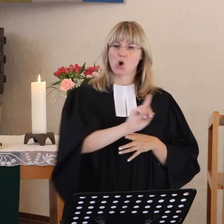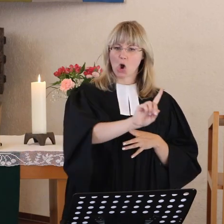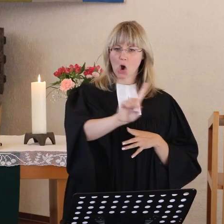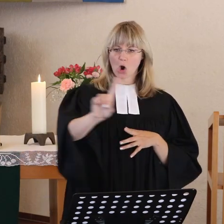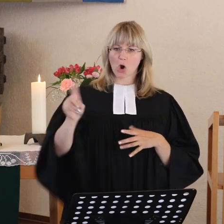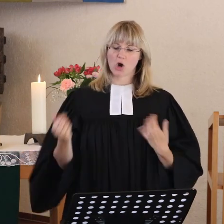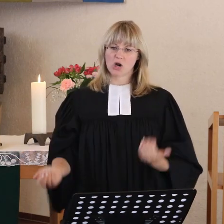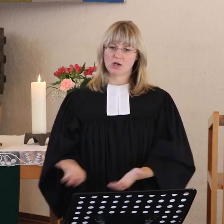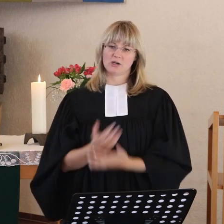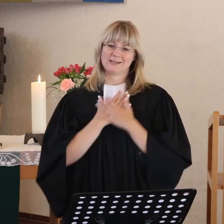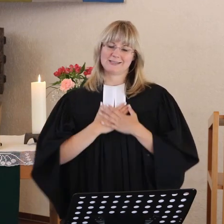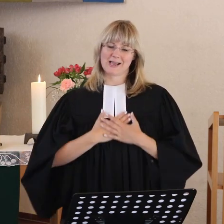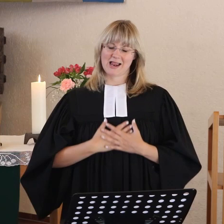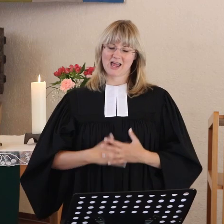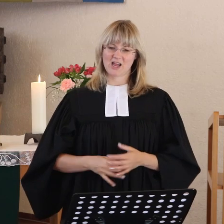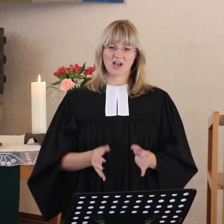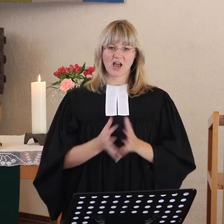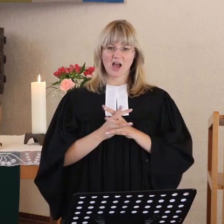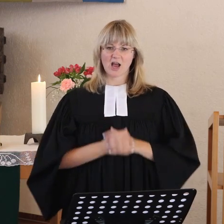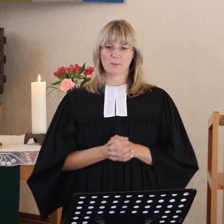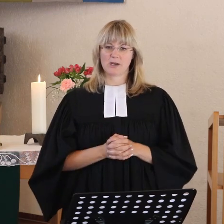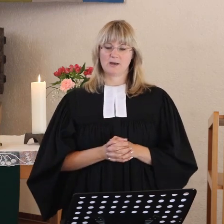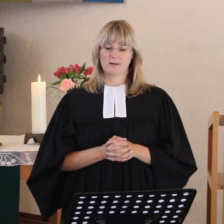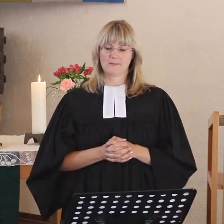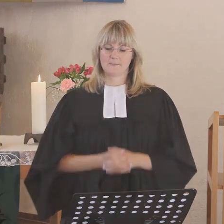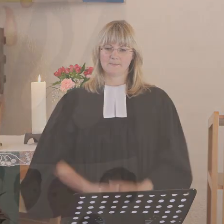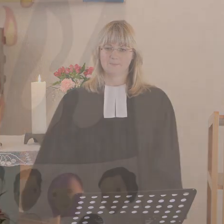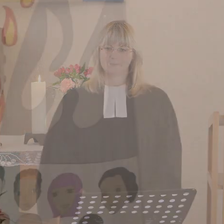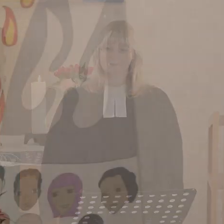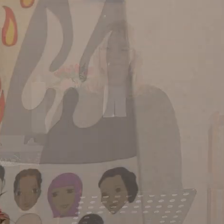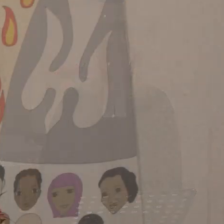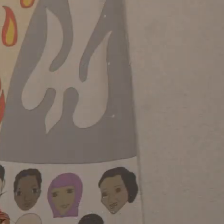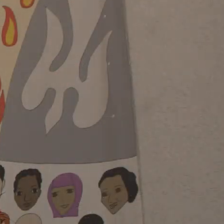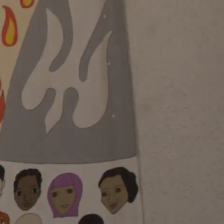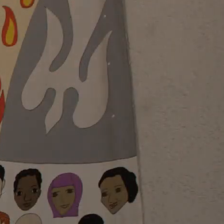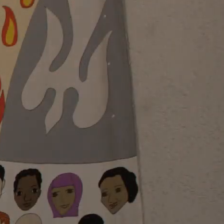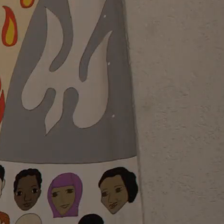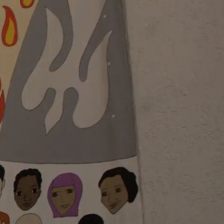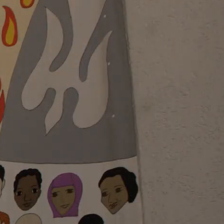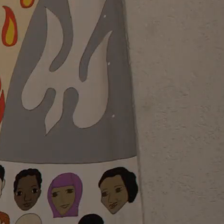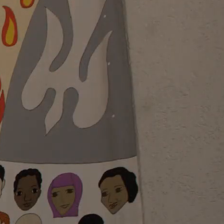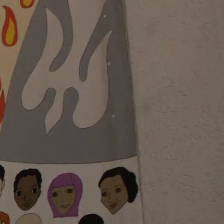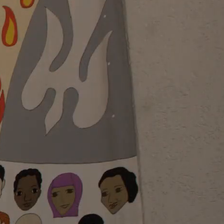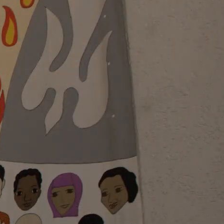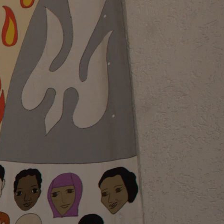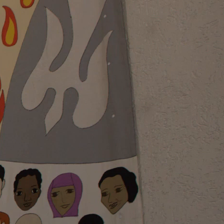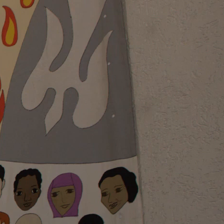heraus und nimmt euch die Last von der Seele. Amen.